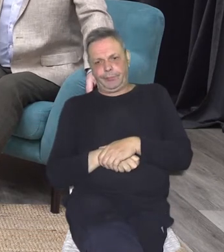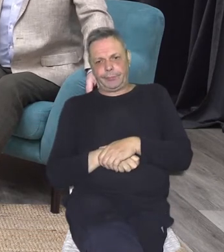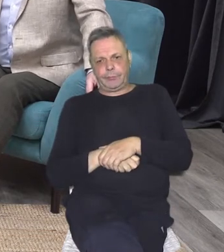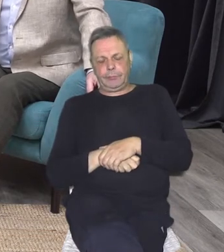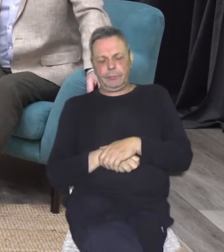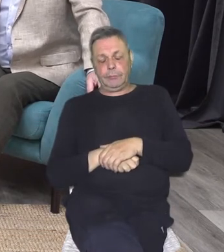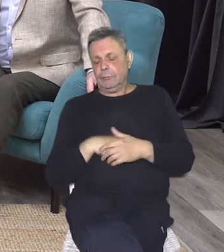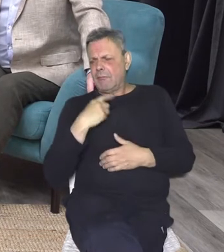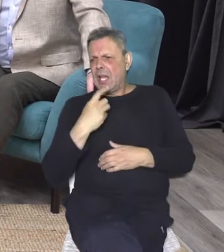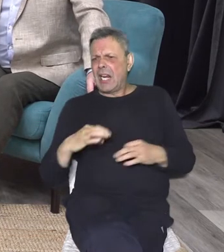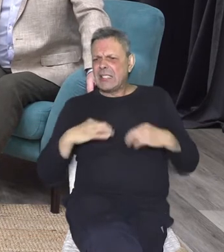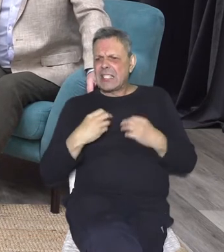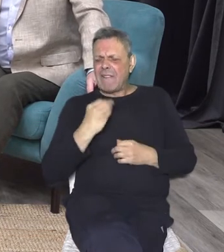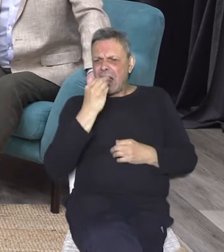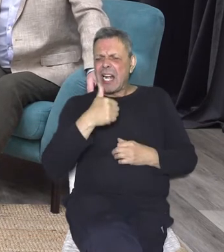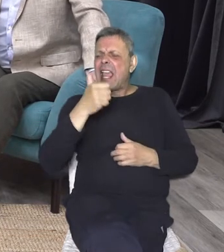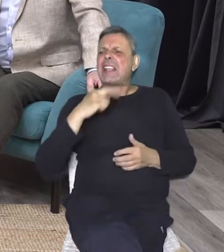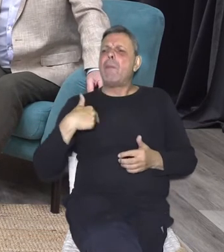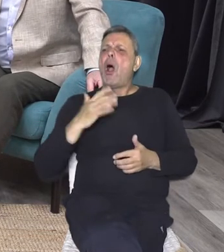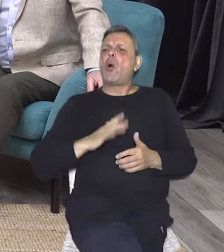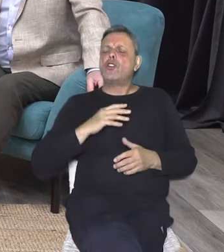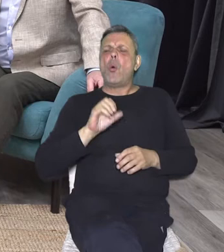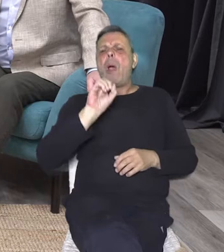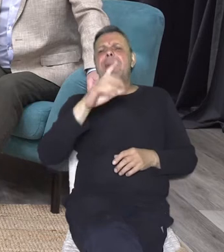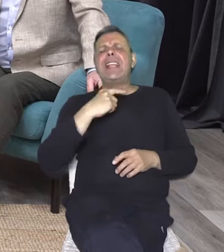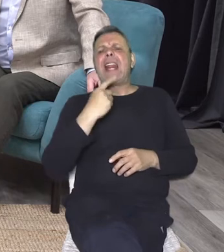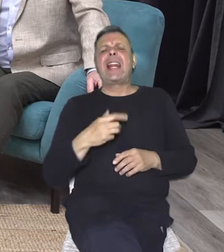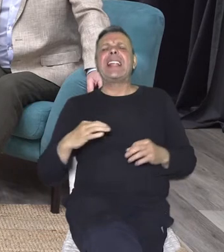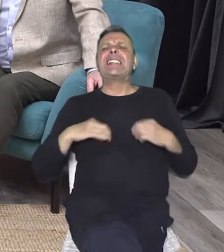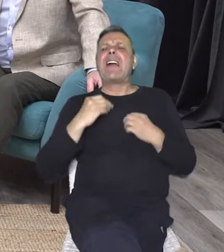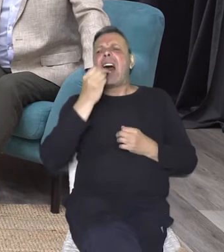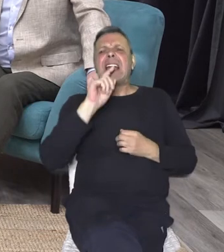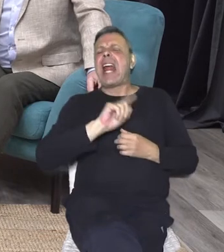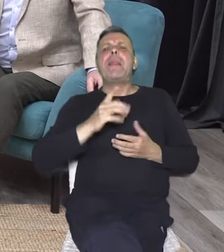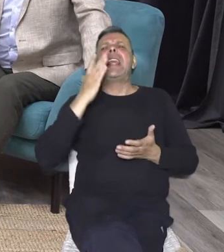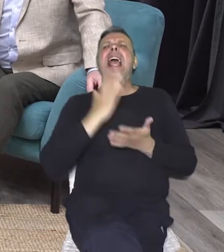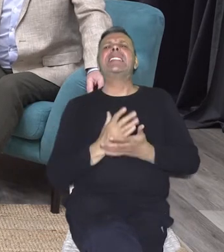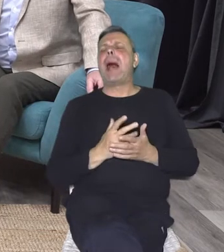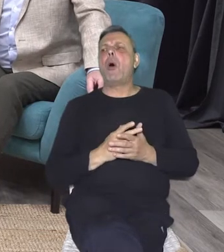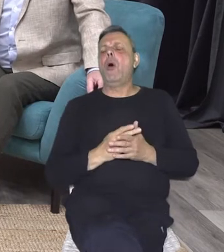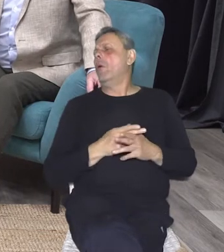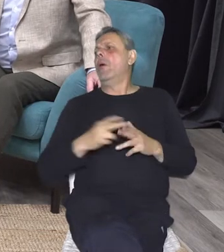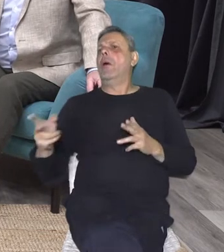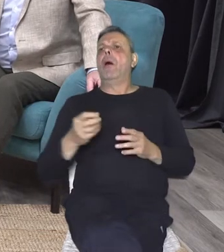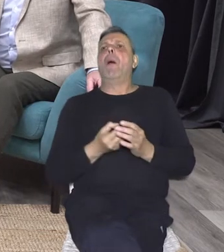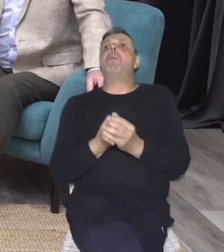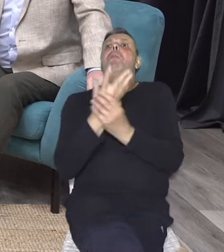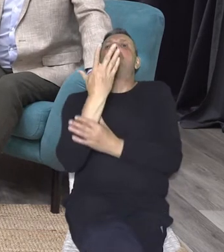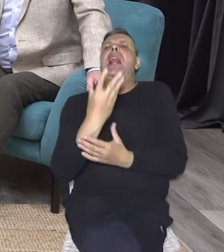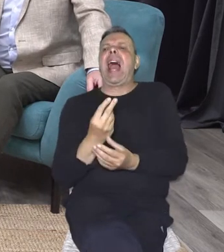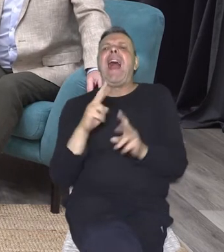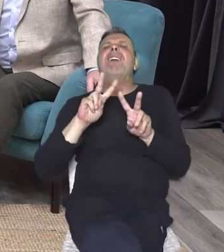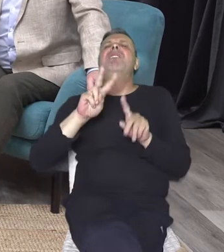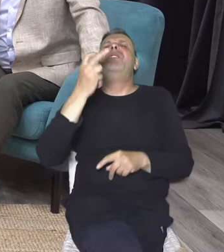točno. Rekli ste zdrava hrana, ali jedna moja gošća u emisiji je rekla da zdrava hrana nije samo vegetarijanstvo. Pa nije,